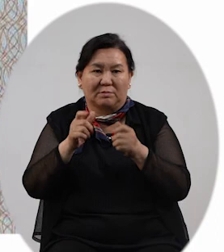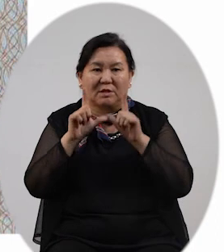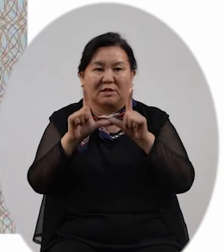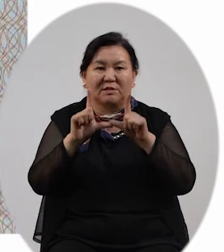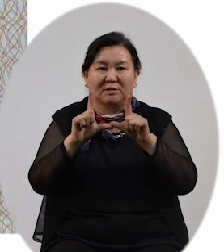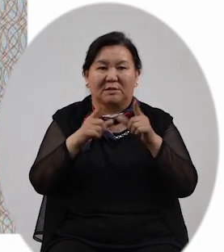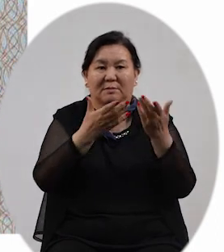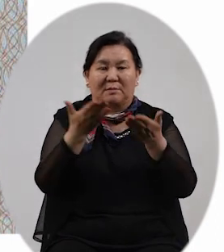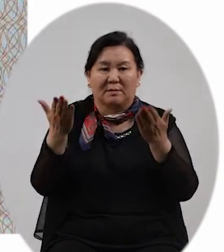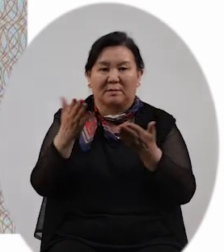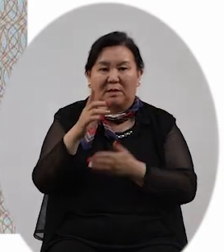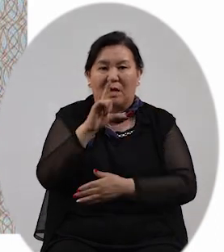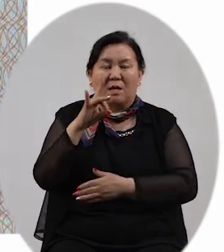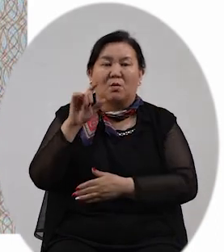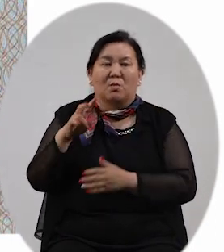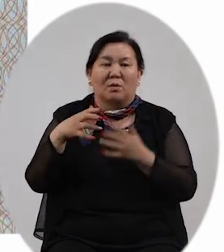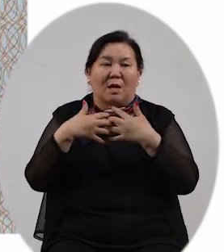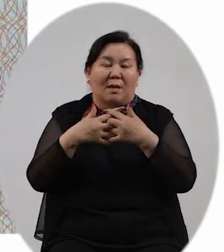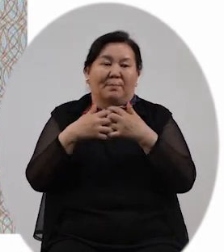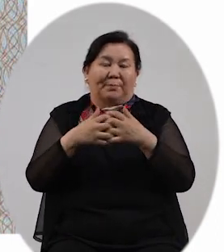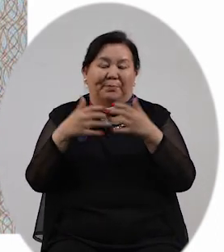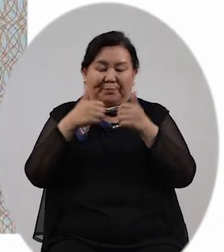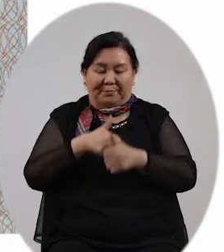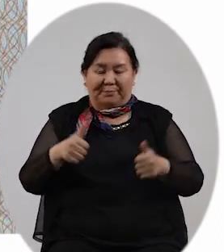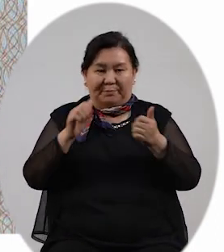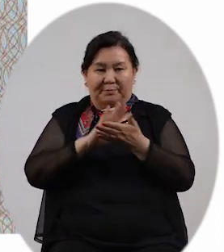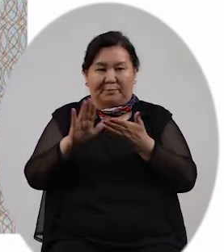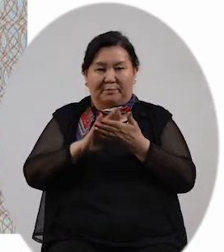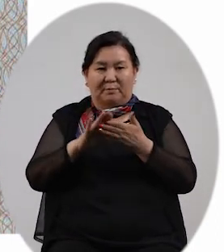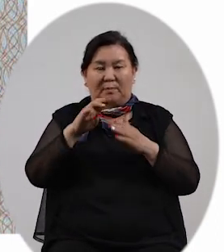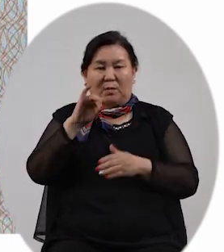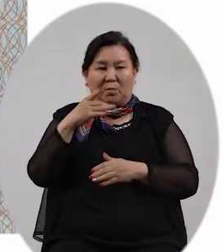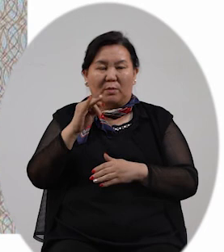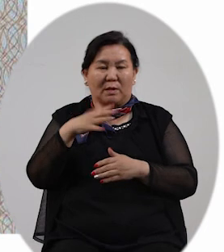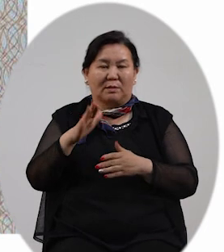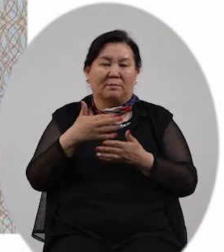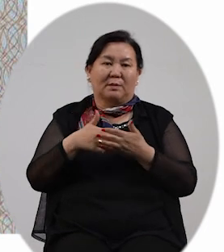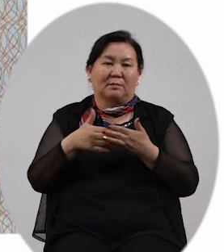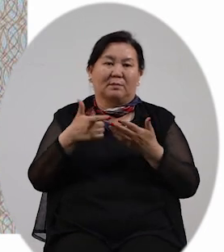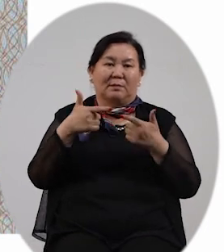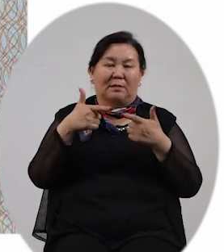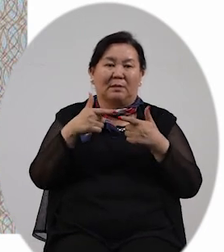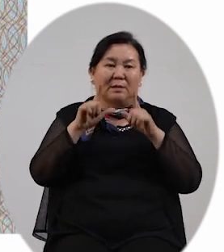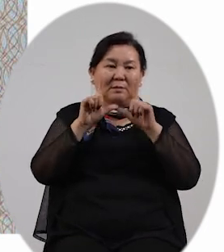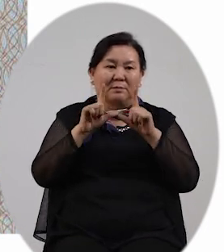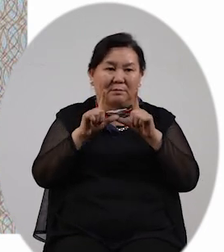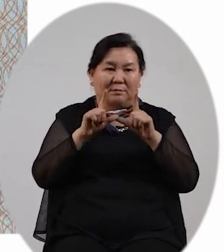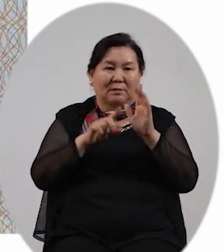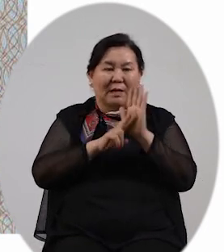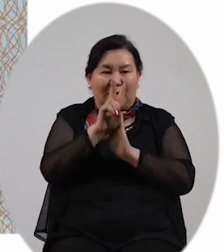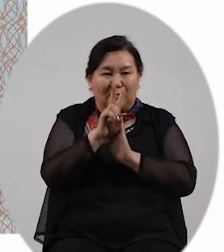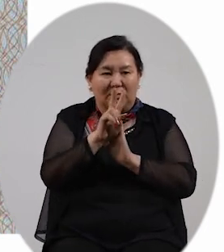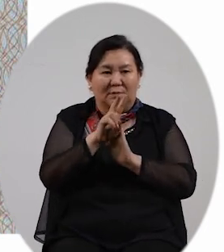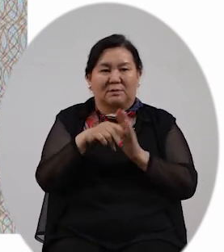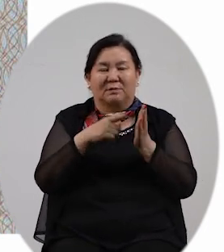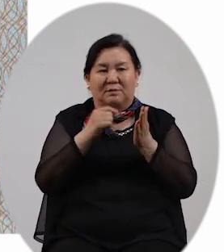бол зөвхөн эрүүл мал амьтан ариун цэврийн шаардлага хангасан түүхэд бүтээгдэхүүнд бол гарал үүслийн гарал үүслийг тодорхойлж